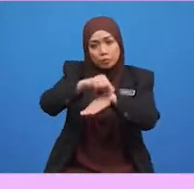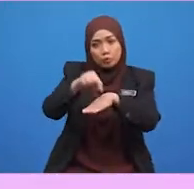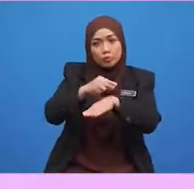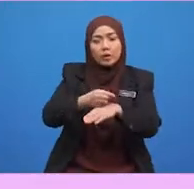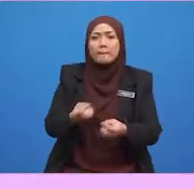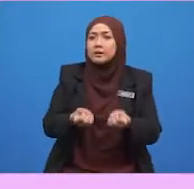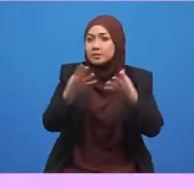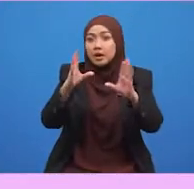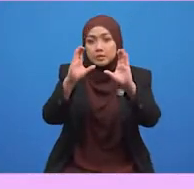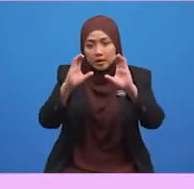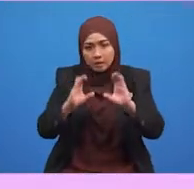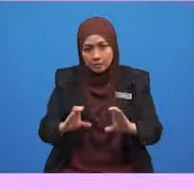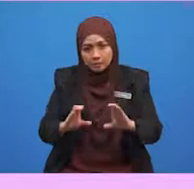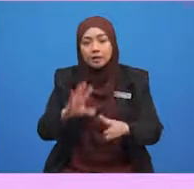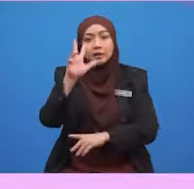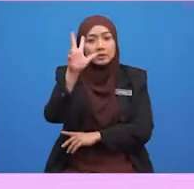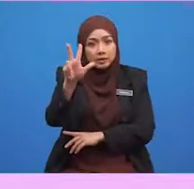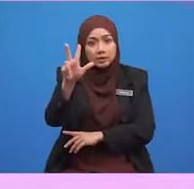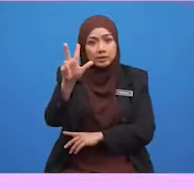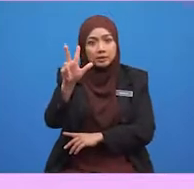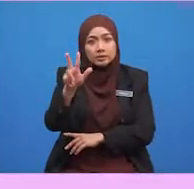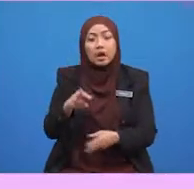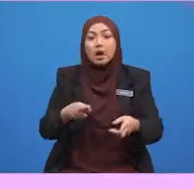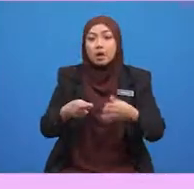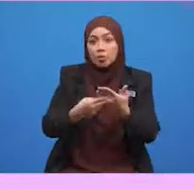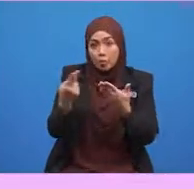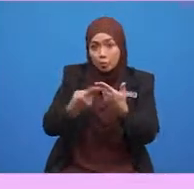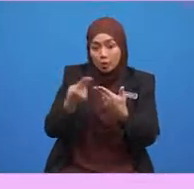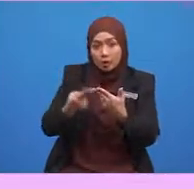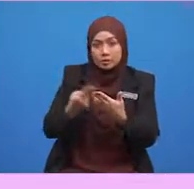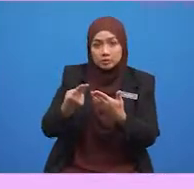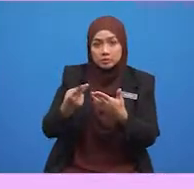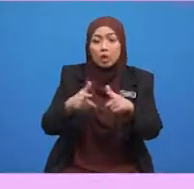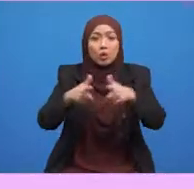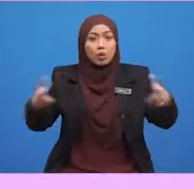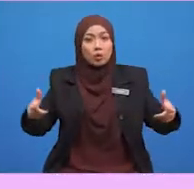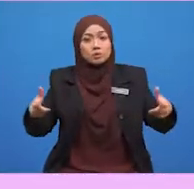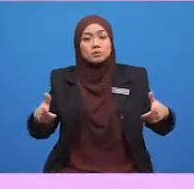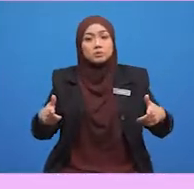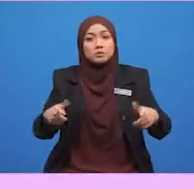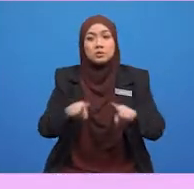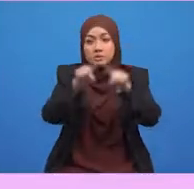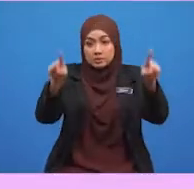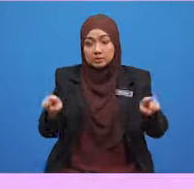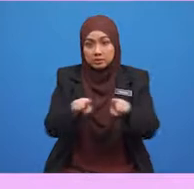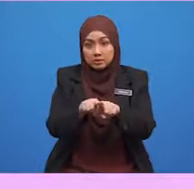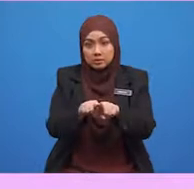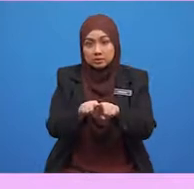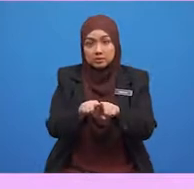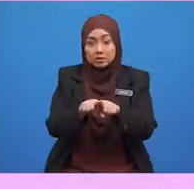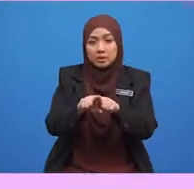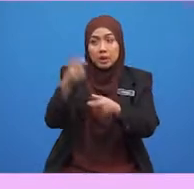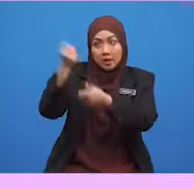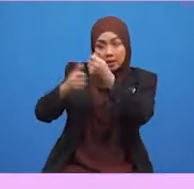kaedah. Ketiga, menerbitkan rumus luas segitiga, segi empat selari, lelayang